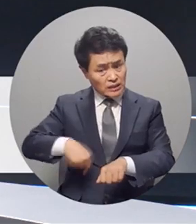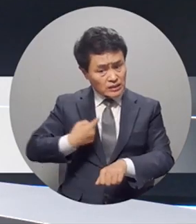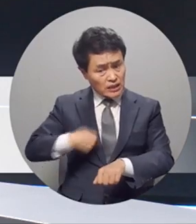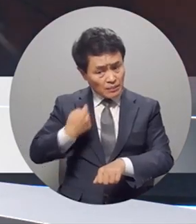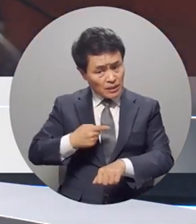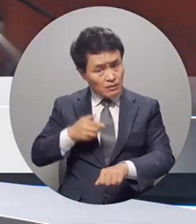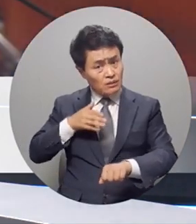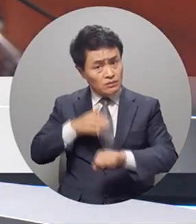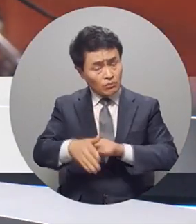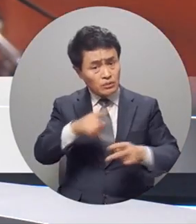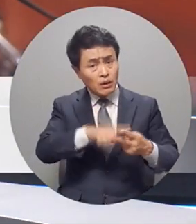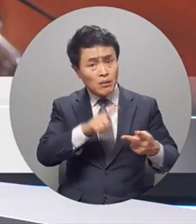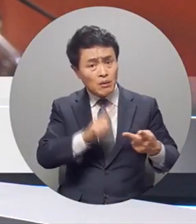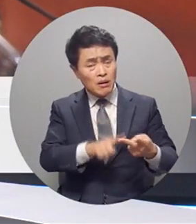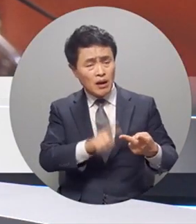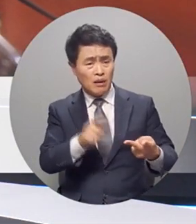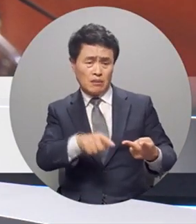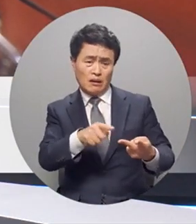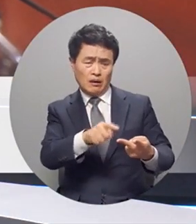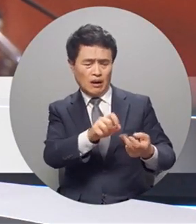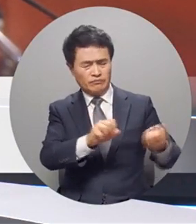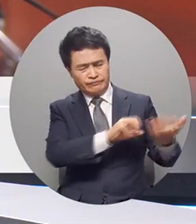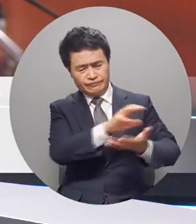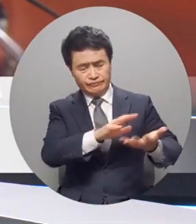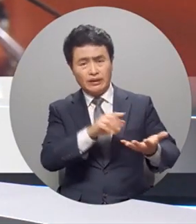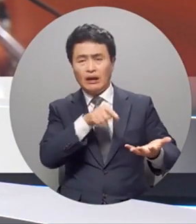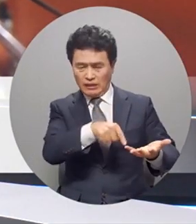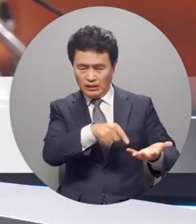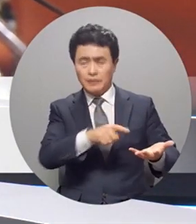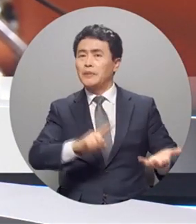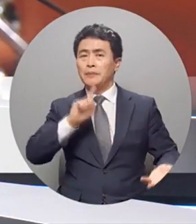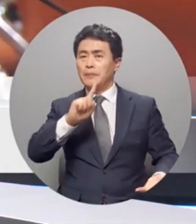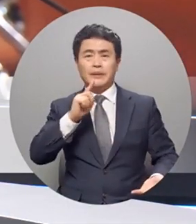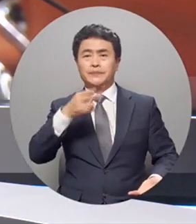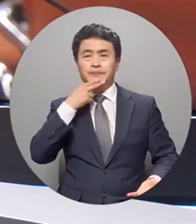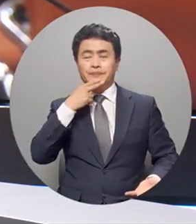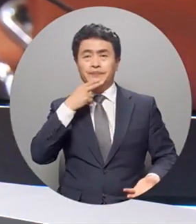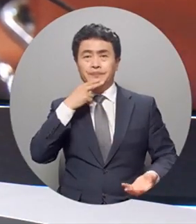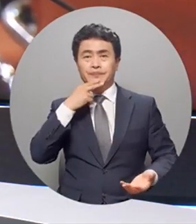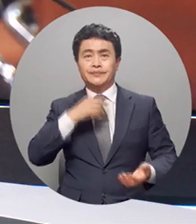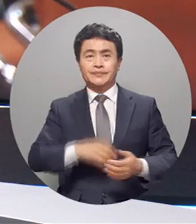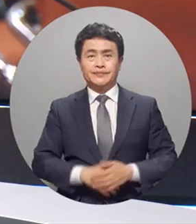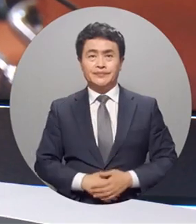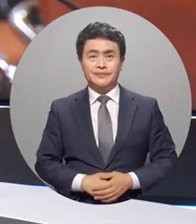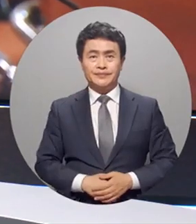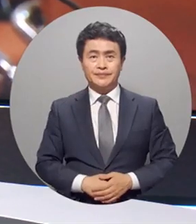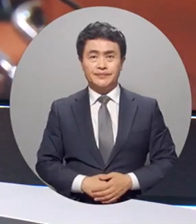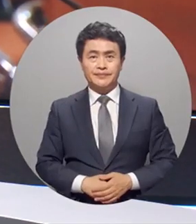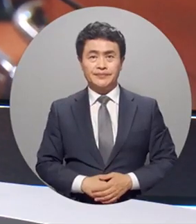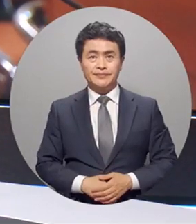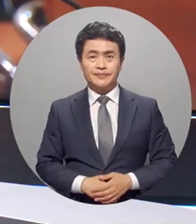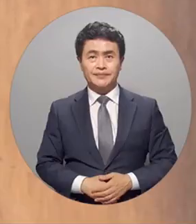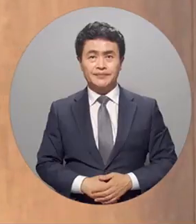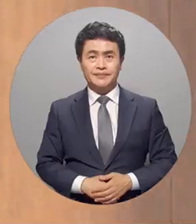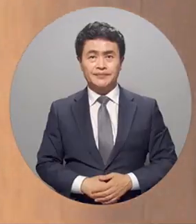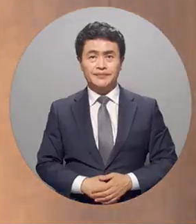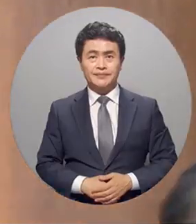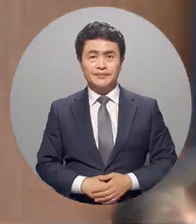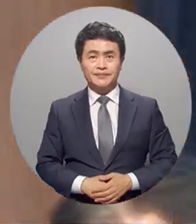후보자는 논쟁적인 사안은 답변하지 않겠다고 말했습니다. 나세용 기자가 보도합니다.